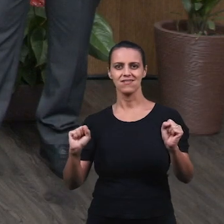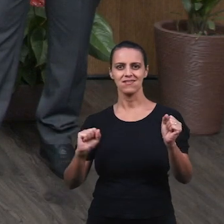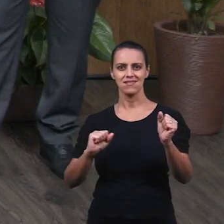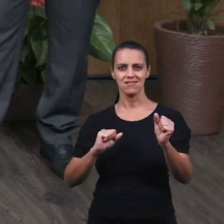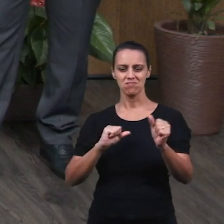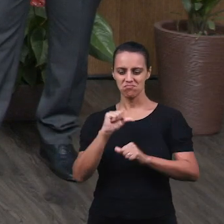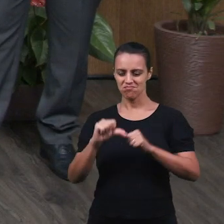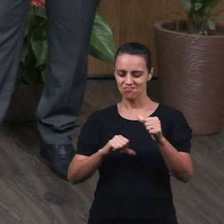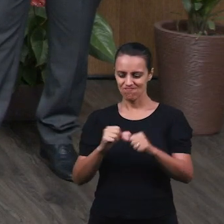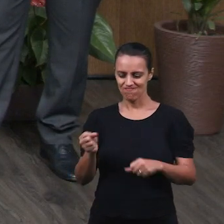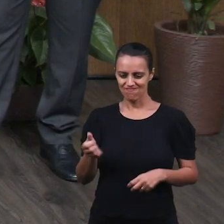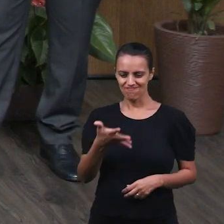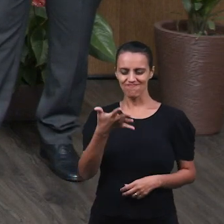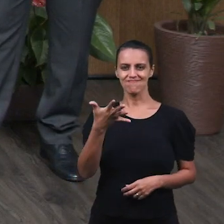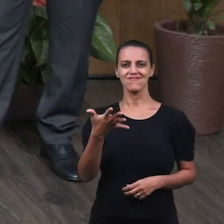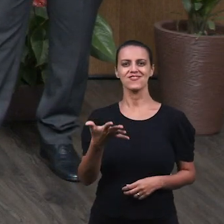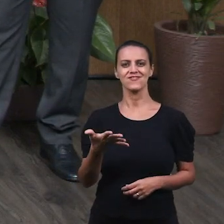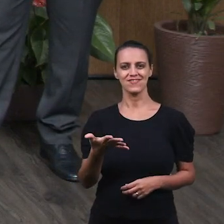renouvelle